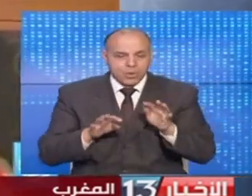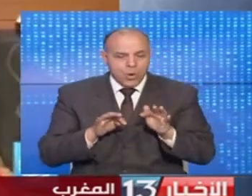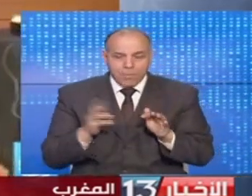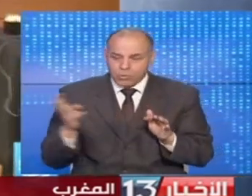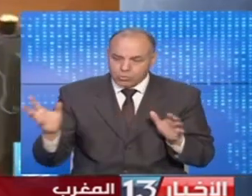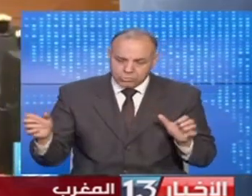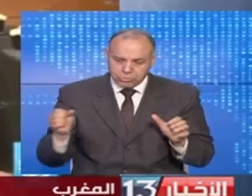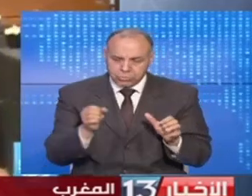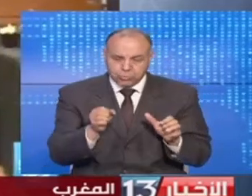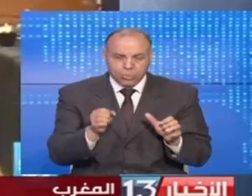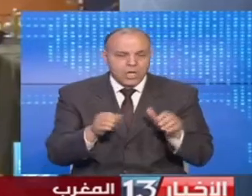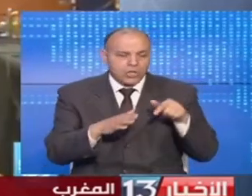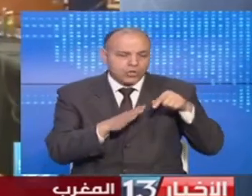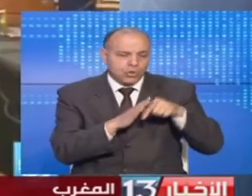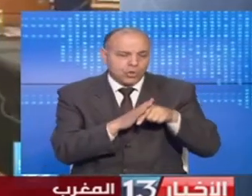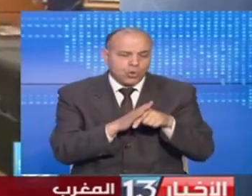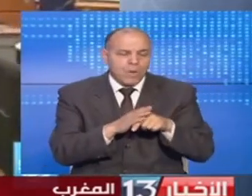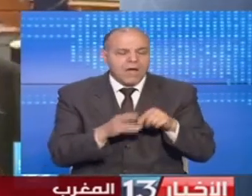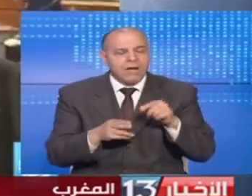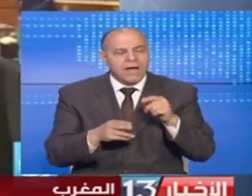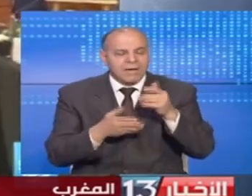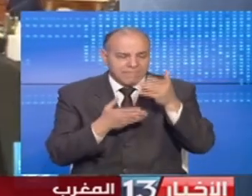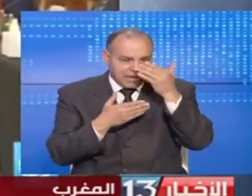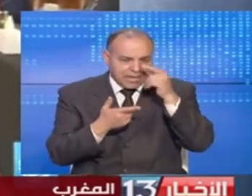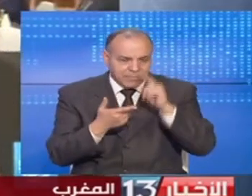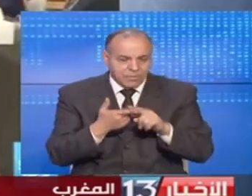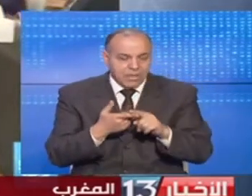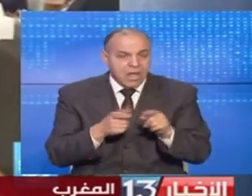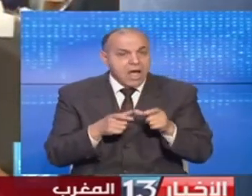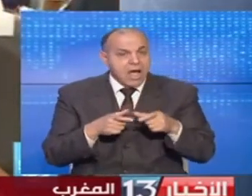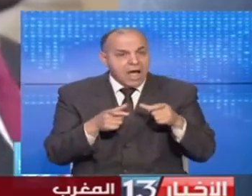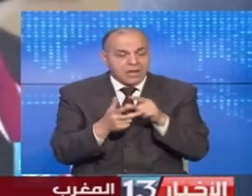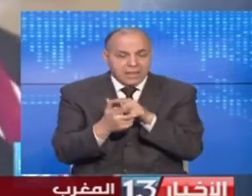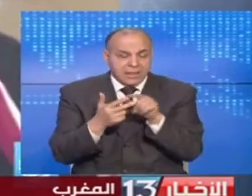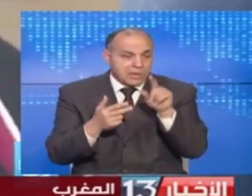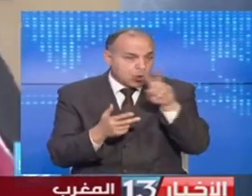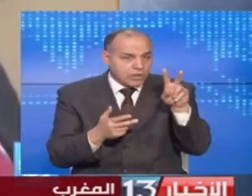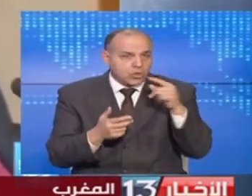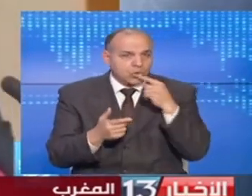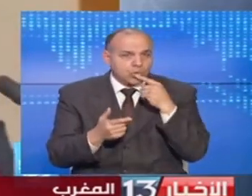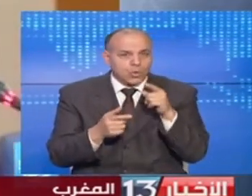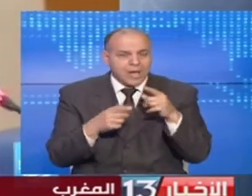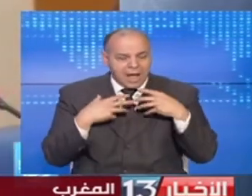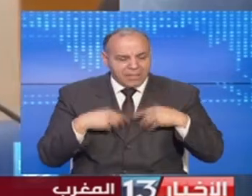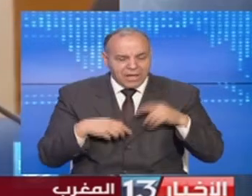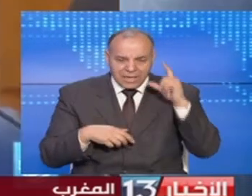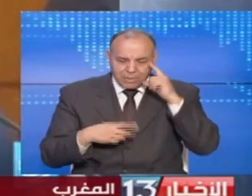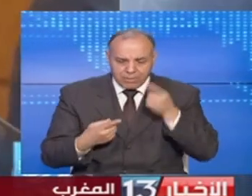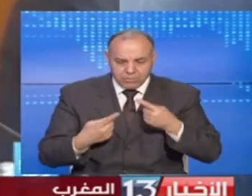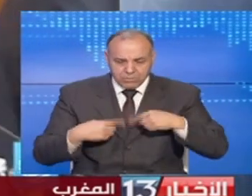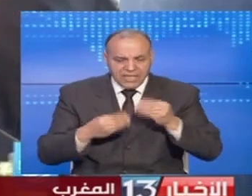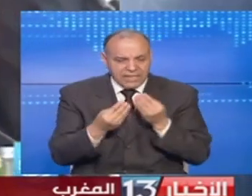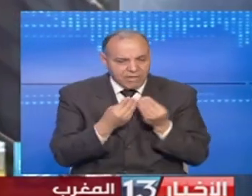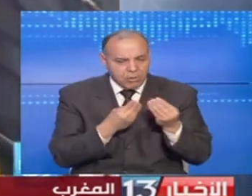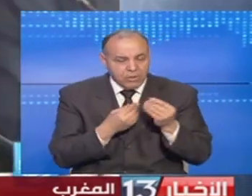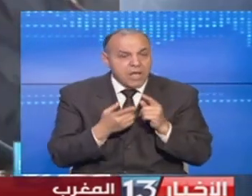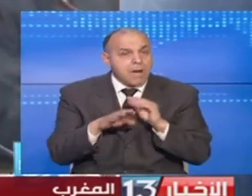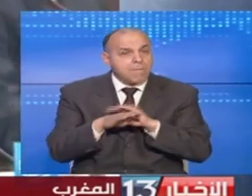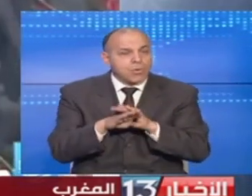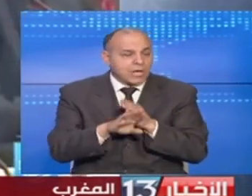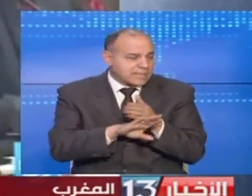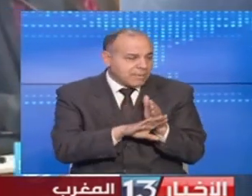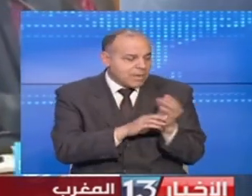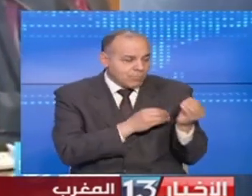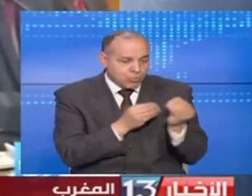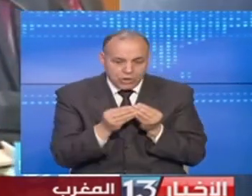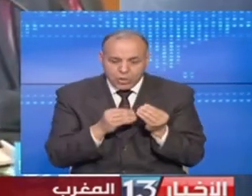لمدينه بوزنيقه جنوب العاصمه الرباط اعضاء لجنه ثلاثه عشر زائد ثلاثه عشر يجلسون للتفاوض بشان لاستكمال